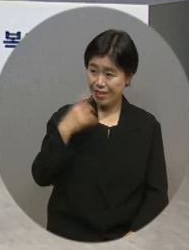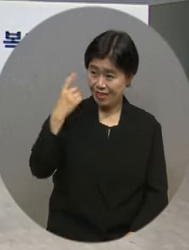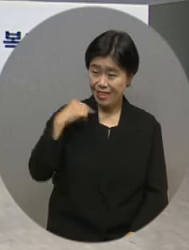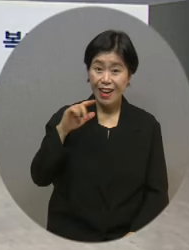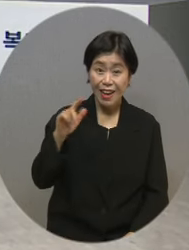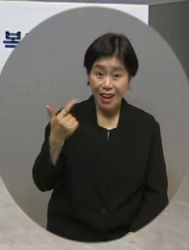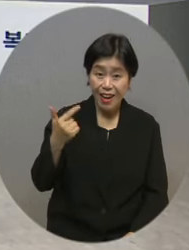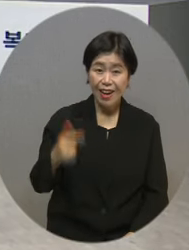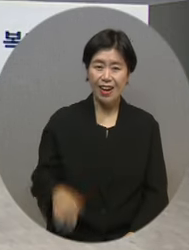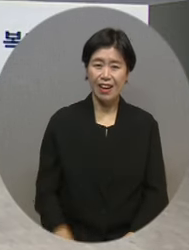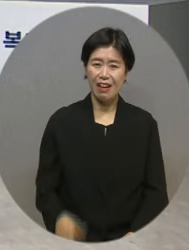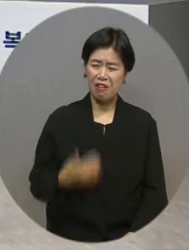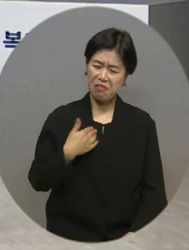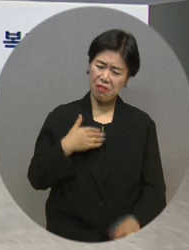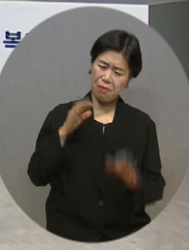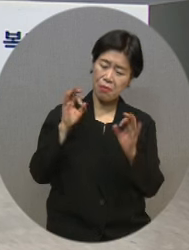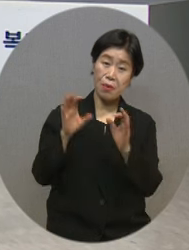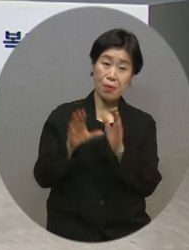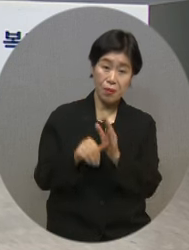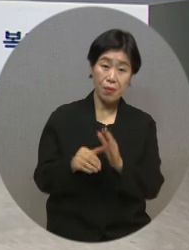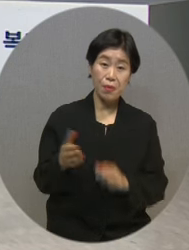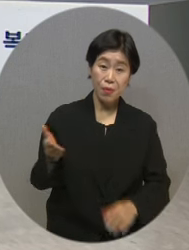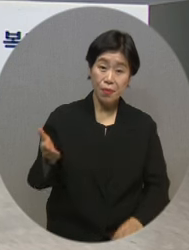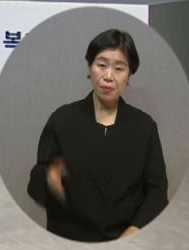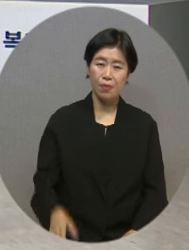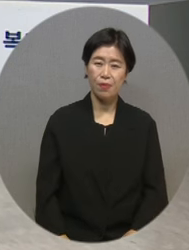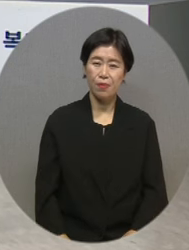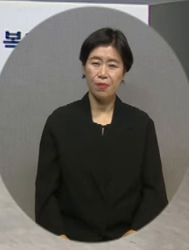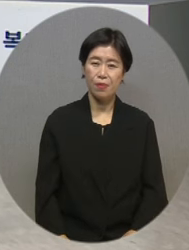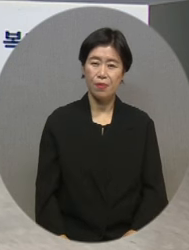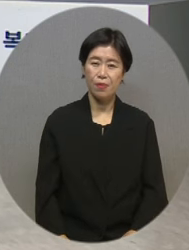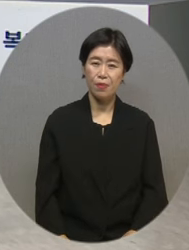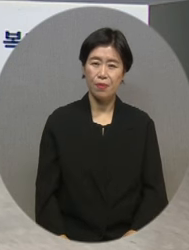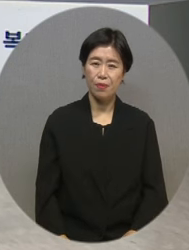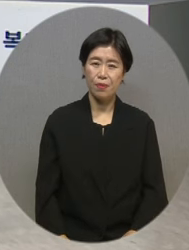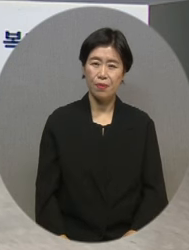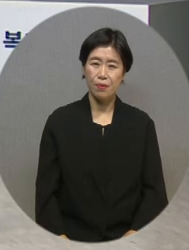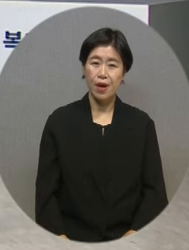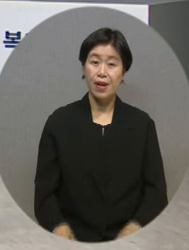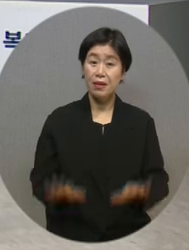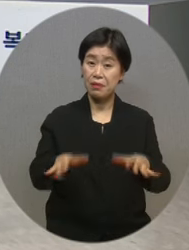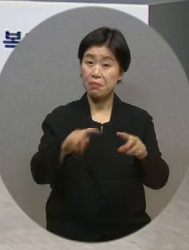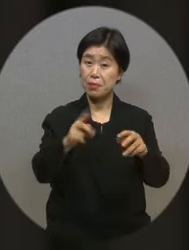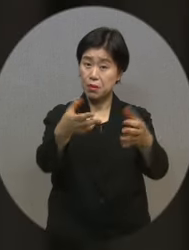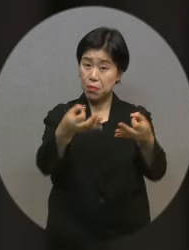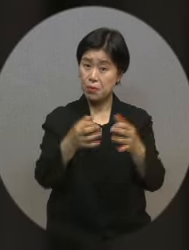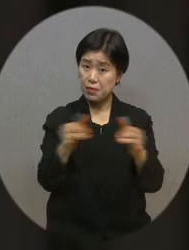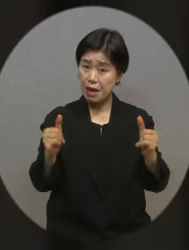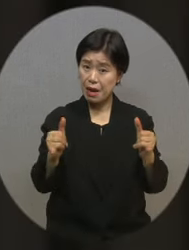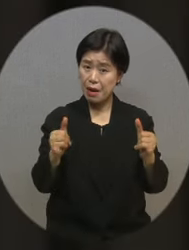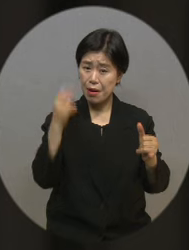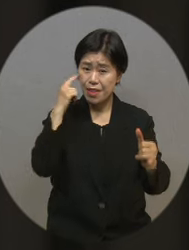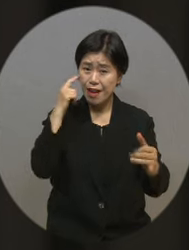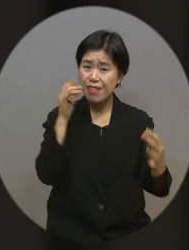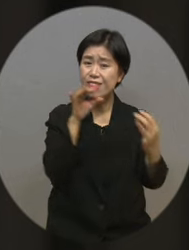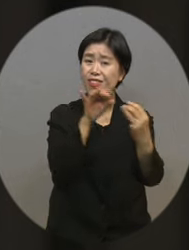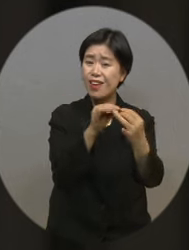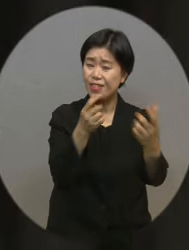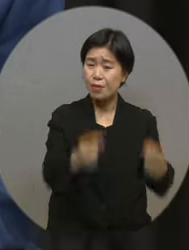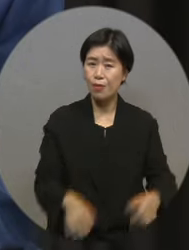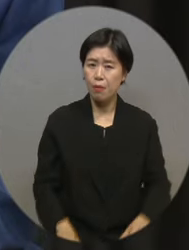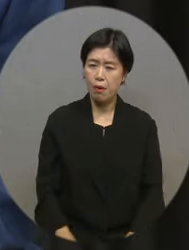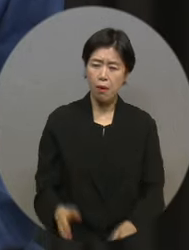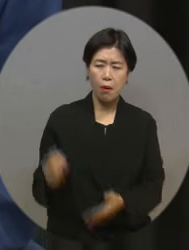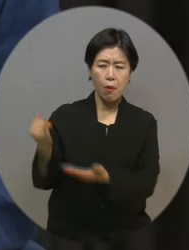아니고요. 딱 그 당선인 이렇게 딱 뵐 때 다들 지금 아마 느끼실 거예요. 참 잘하시겠는데.